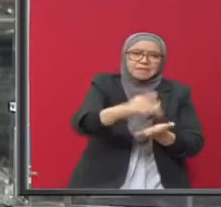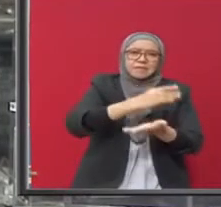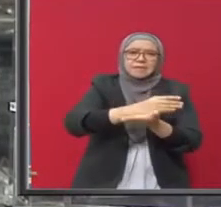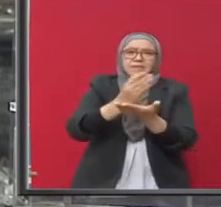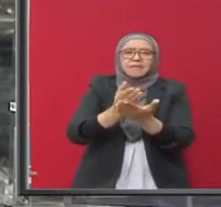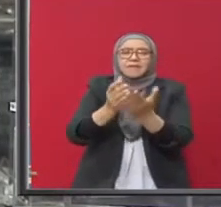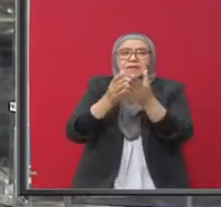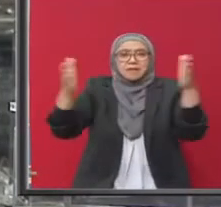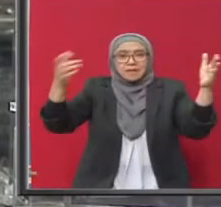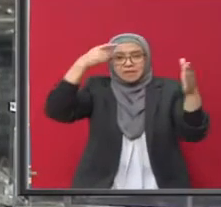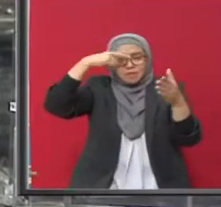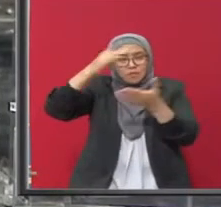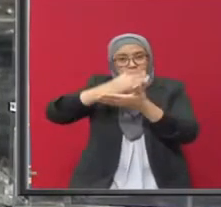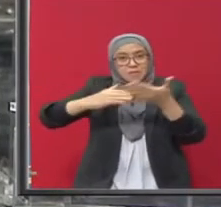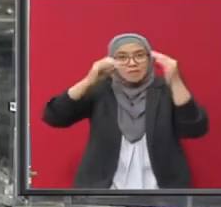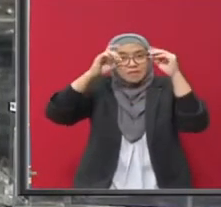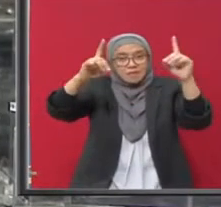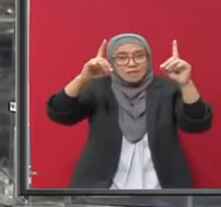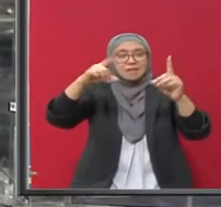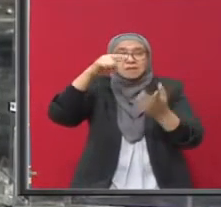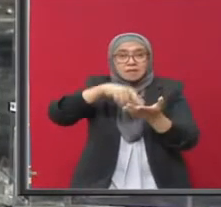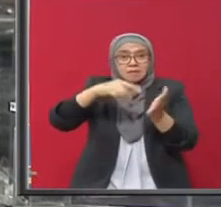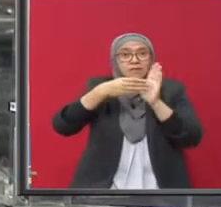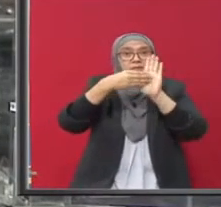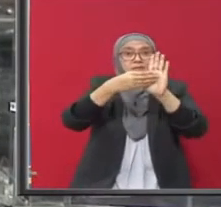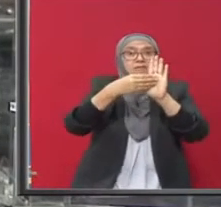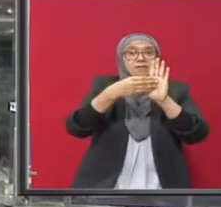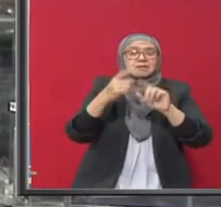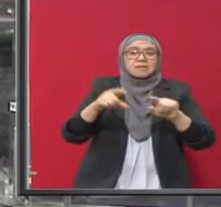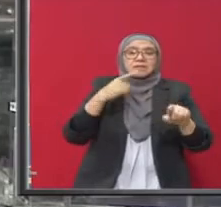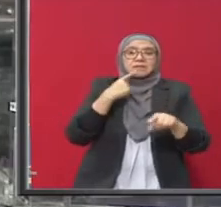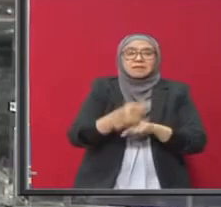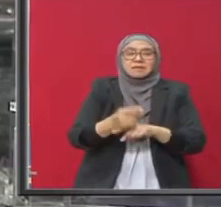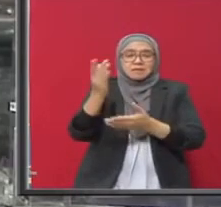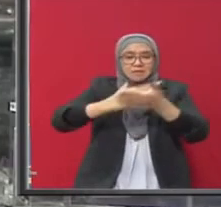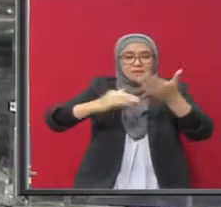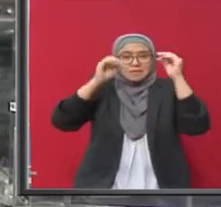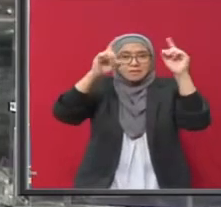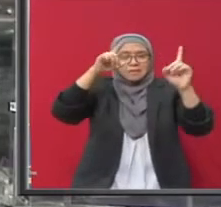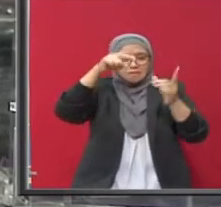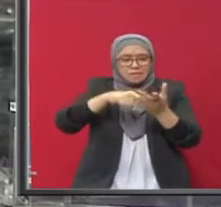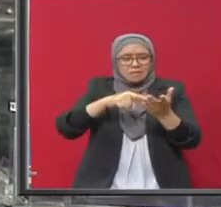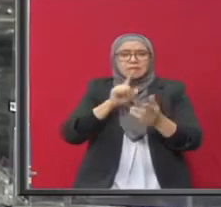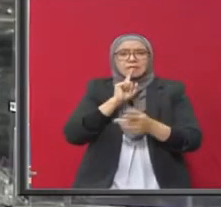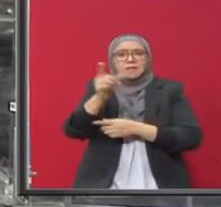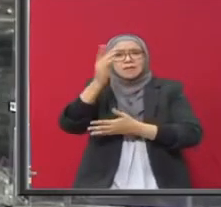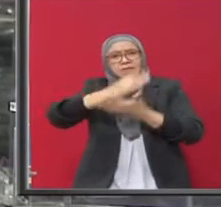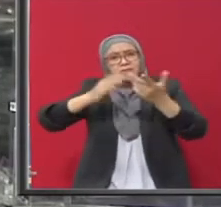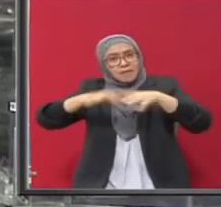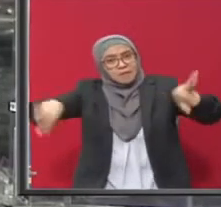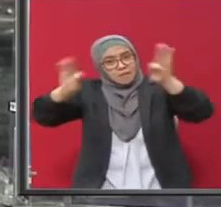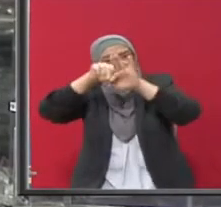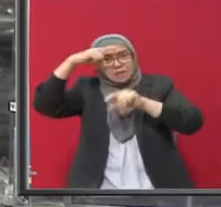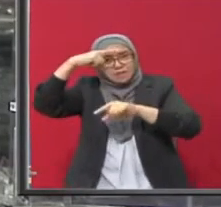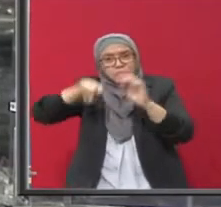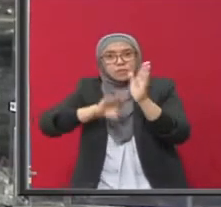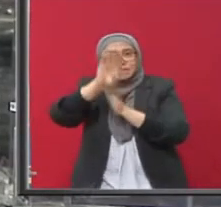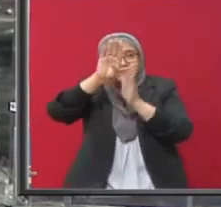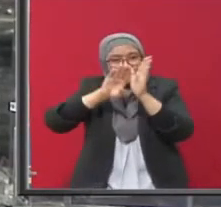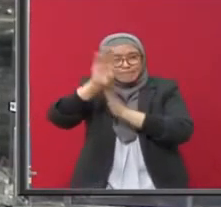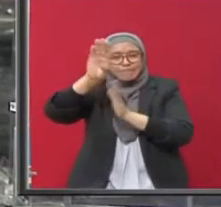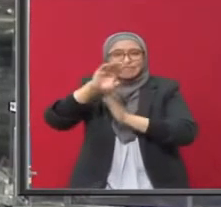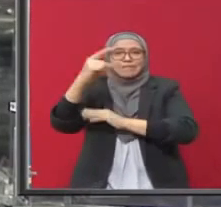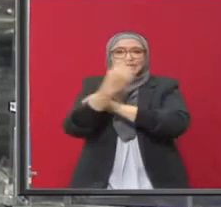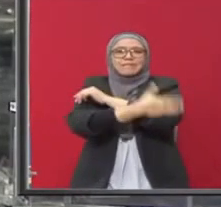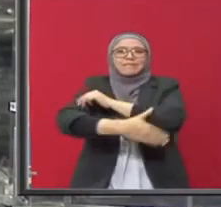sektor pendidikan. Inisiatif ini membuktikan sektor pendidikan antara sektor terpenting untuk pembangunan sesebuah